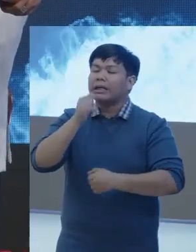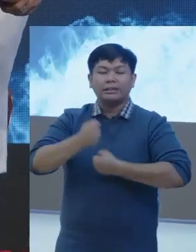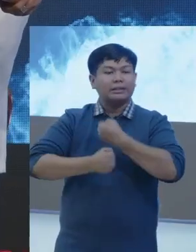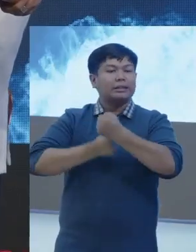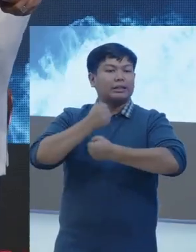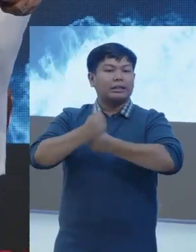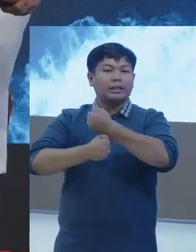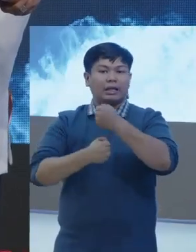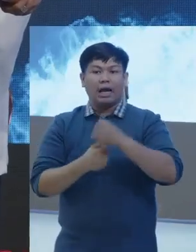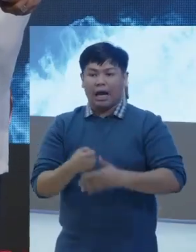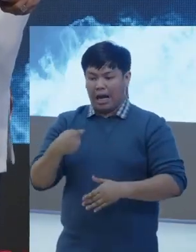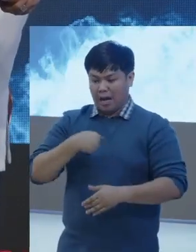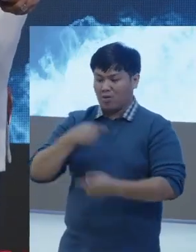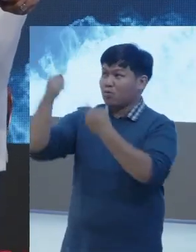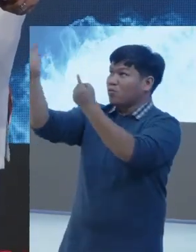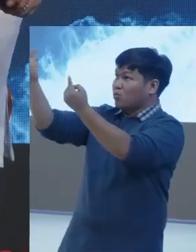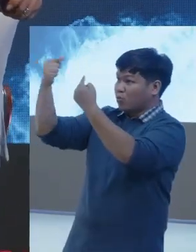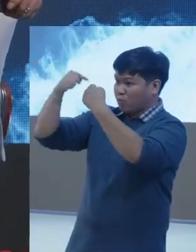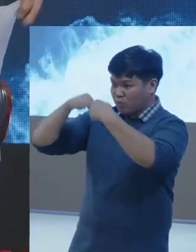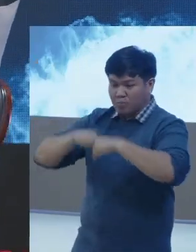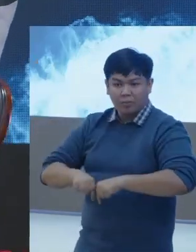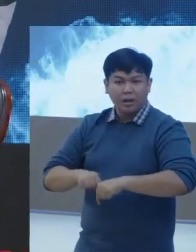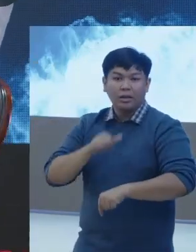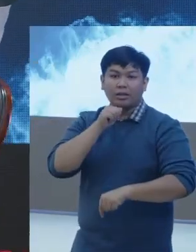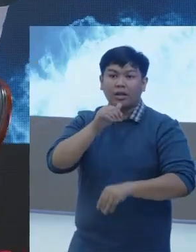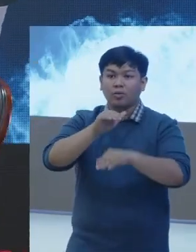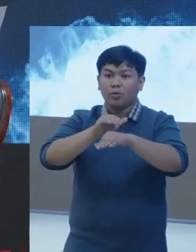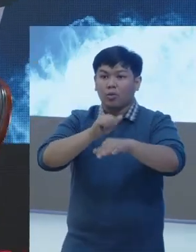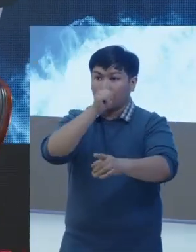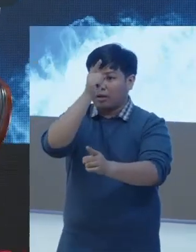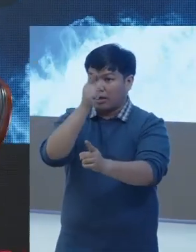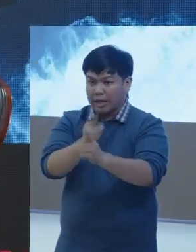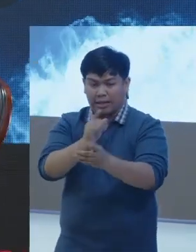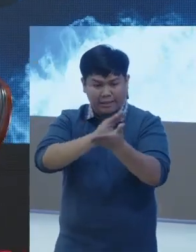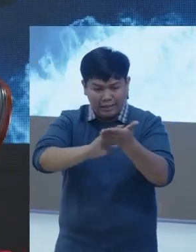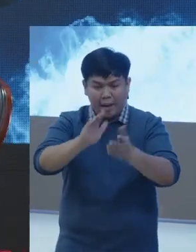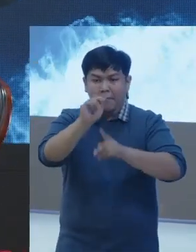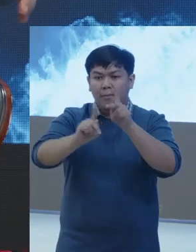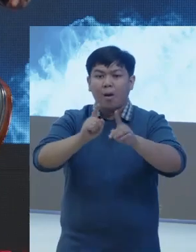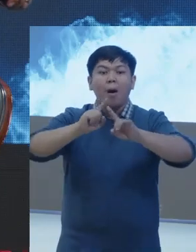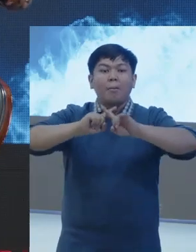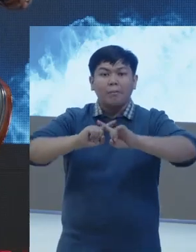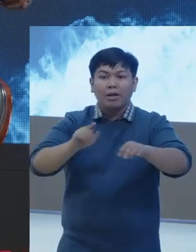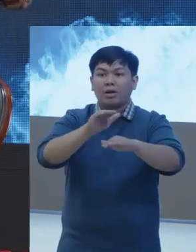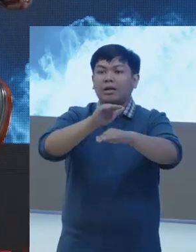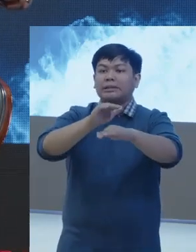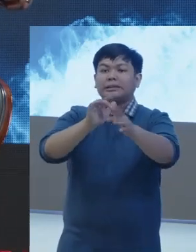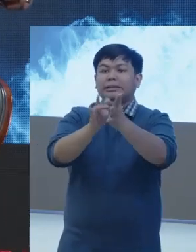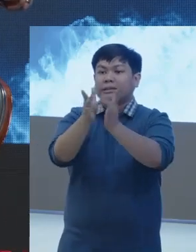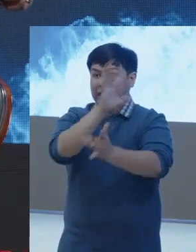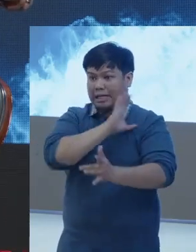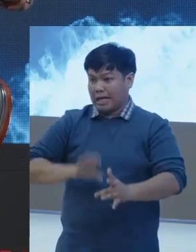for I came not to call the righteous, but sinners.